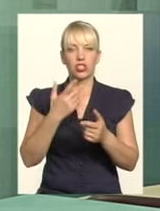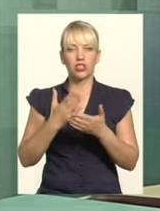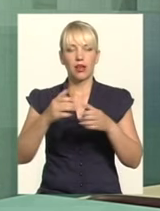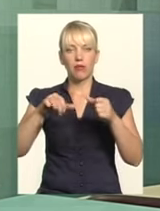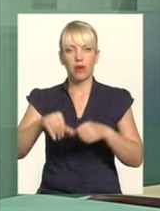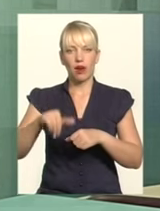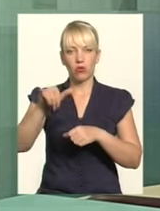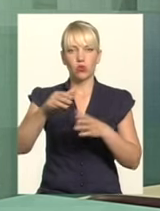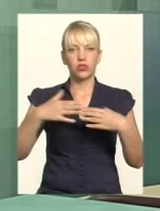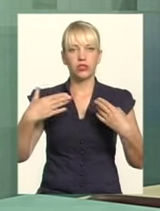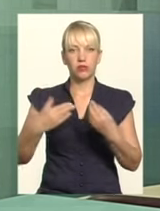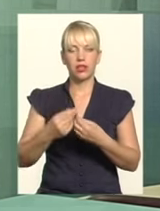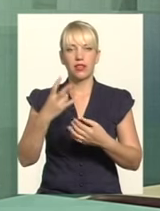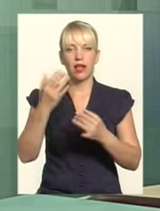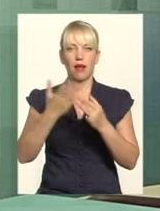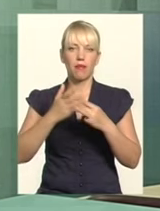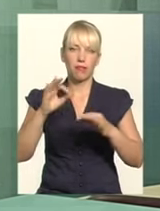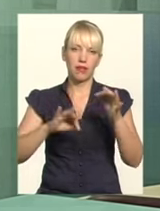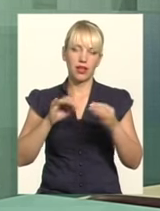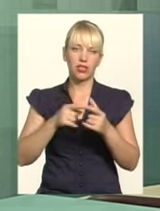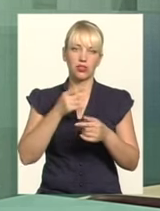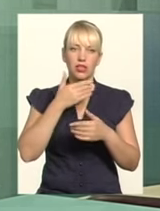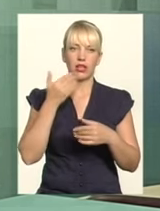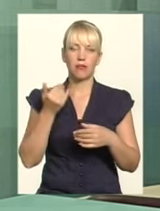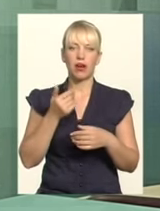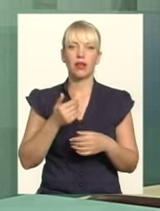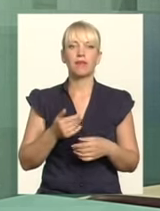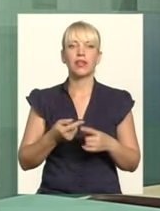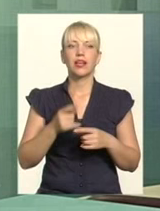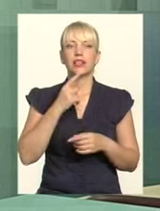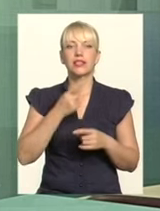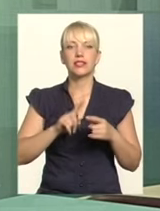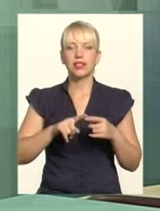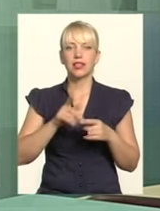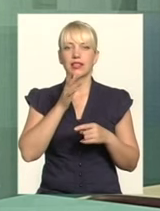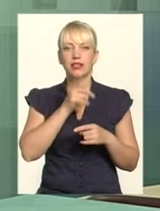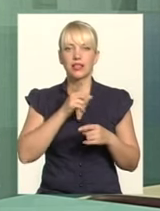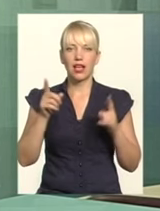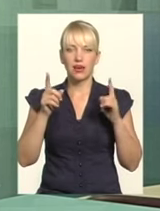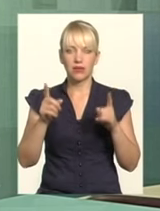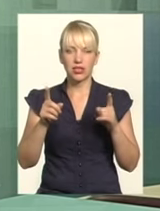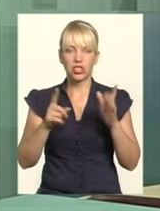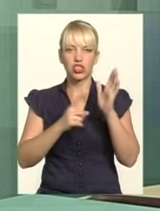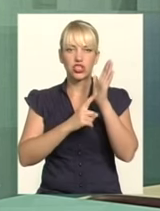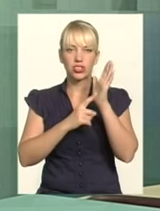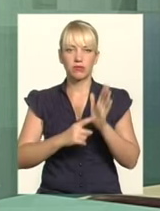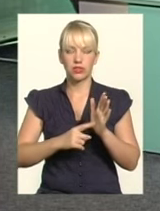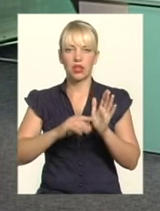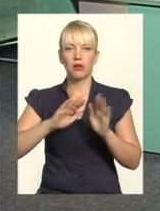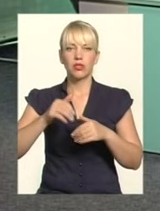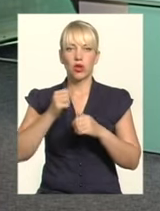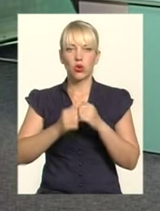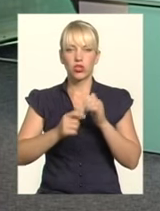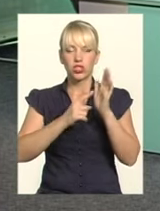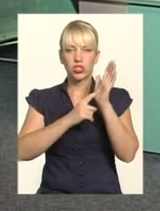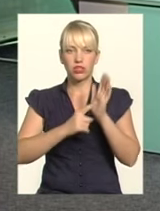чи право на певний перетрачає. Термін визначений 6 місяців. Тобто після кожних 6 місяців